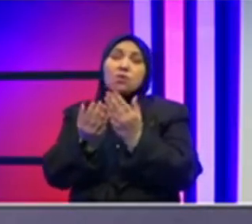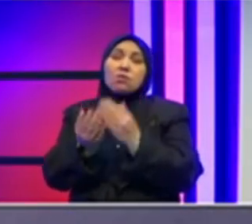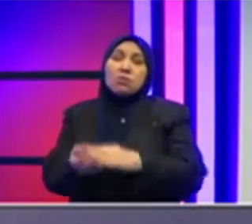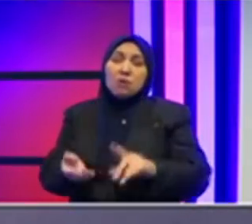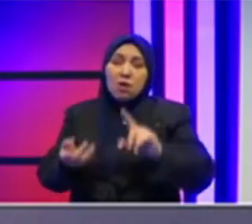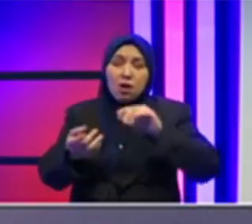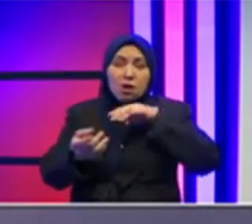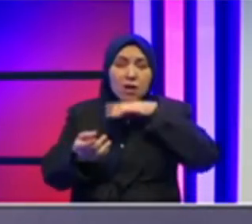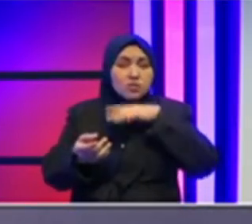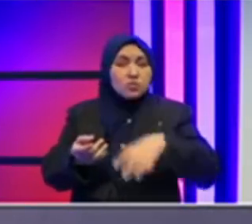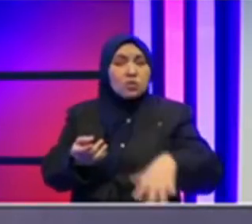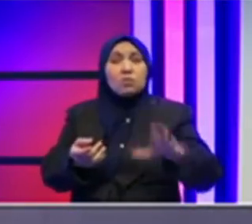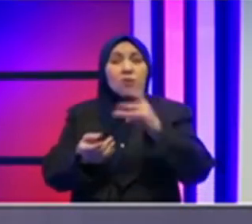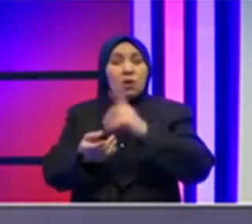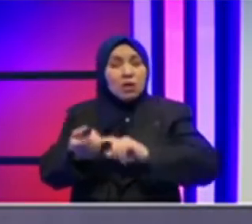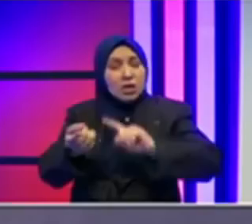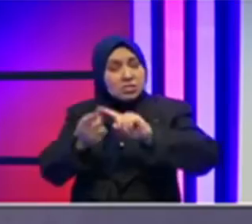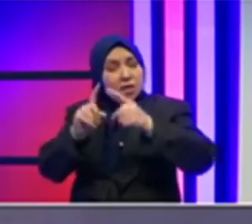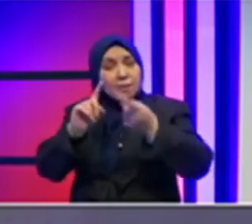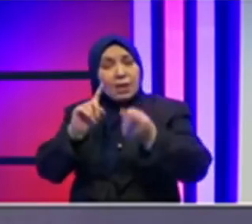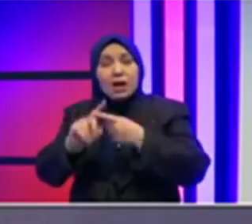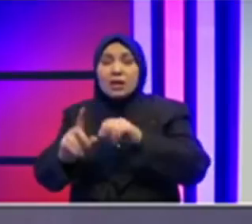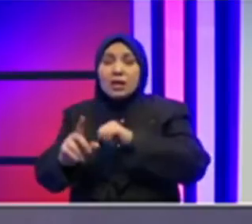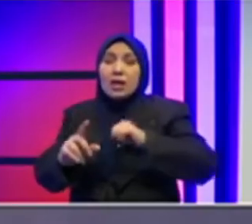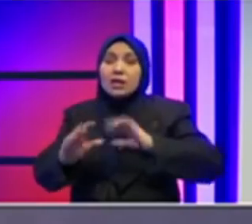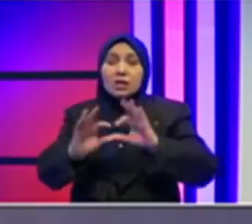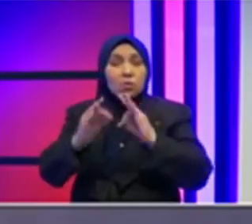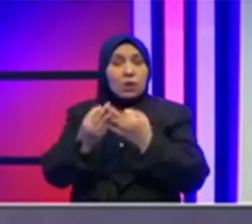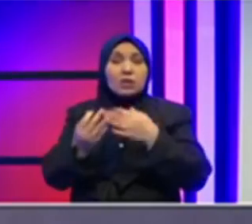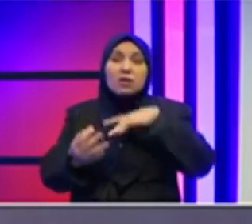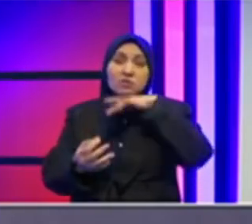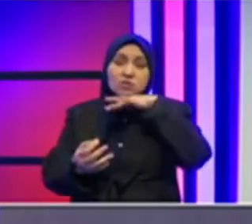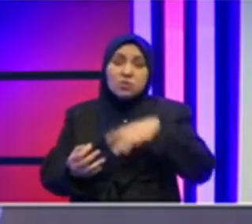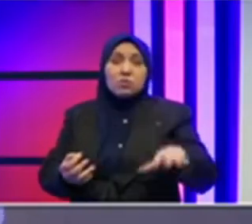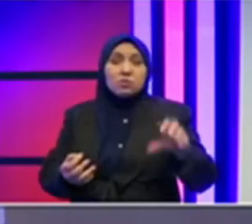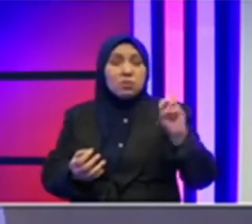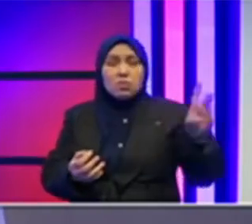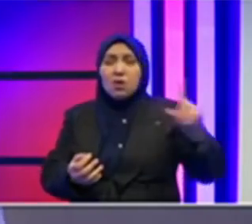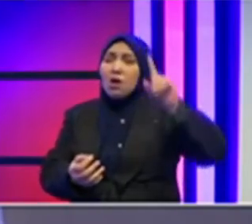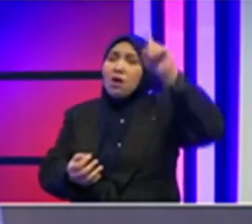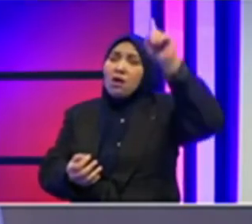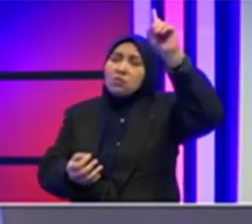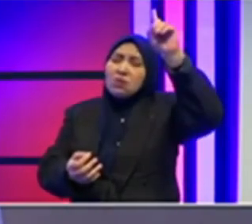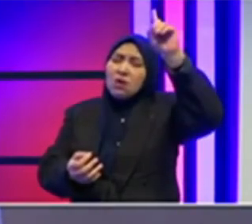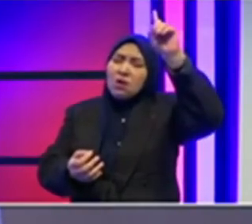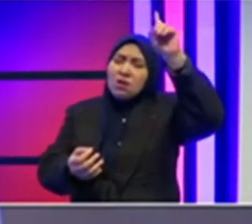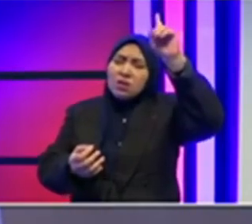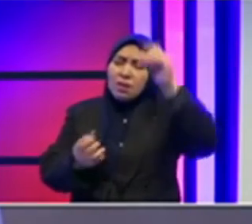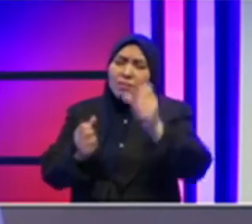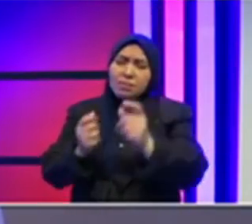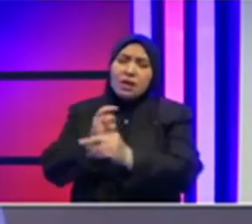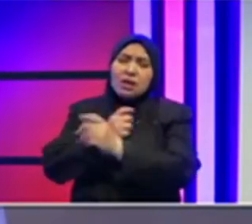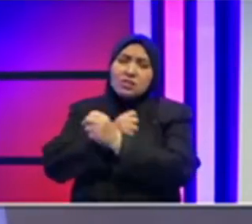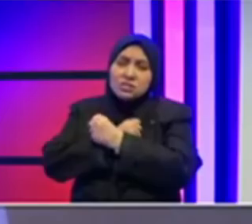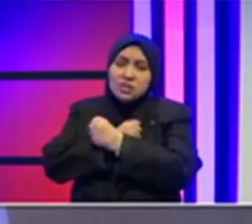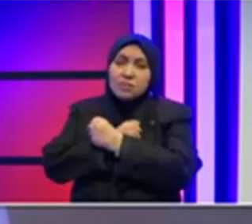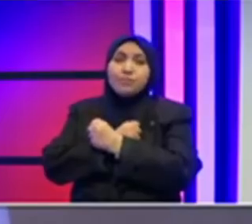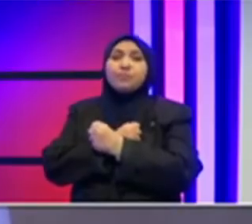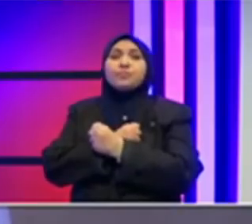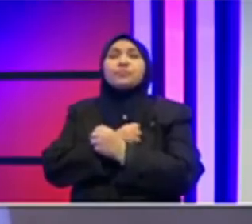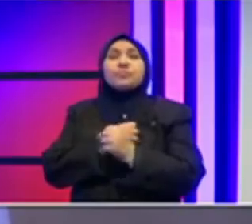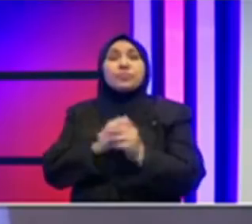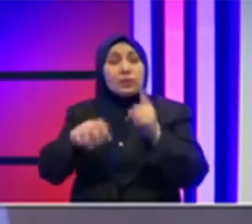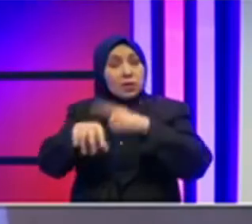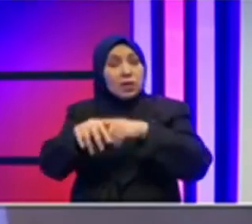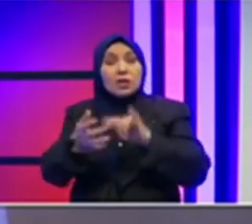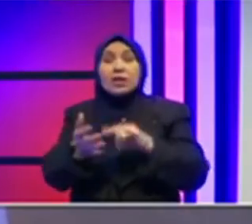Iwal mursalin wa ala alihi wa sahbihi ajma'in Allahumma ya Allah wa ya Rahman wa ya Rahim Saat